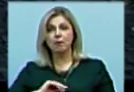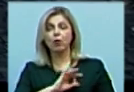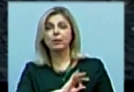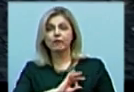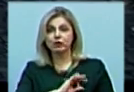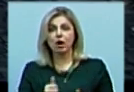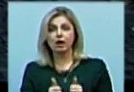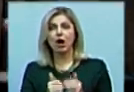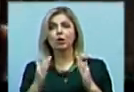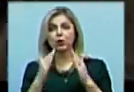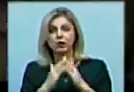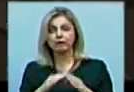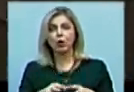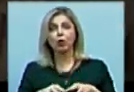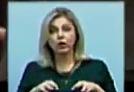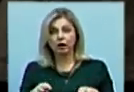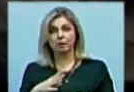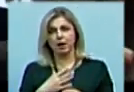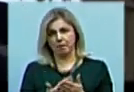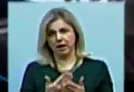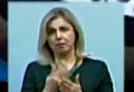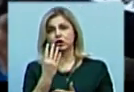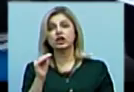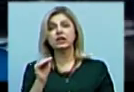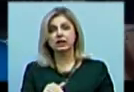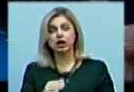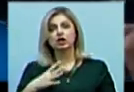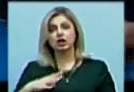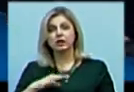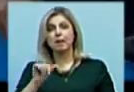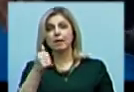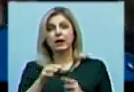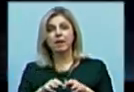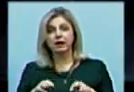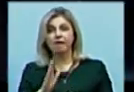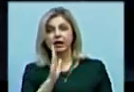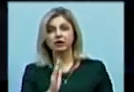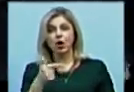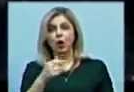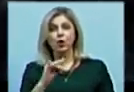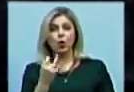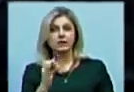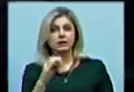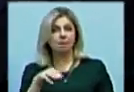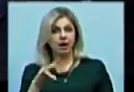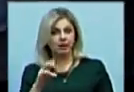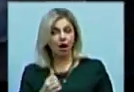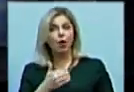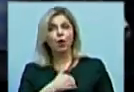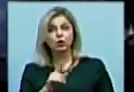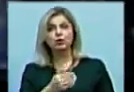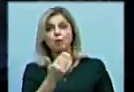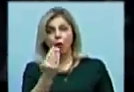під будівлею уряду було близько 4 тисяч. Чекали на прем'єра Володимира Гройсмана. Хотіли, щоб він відповів на